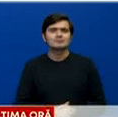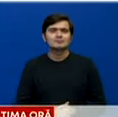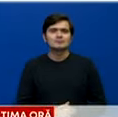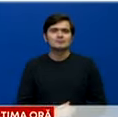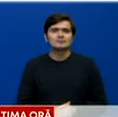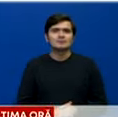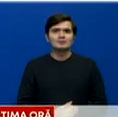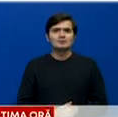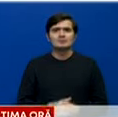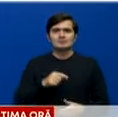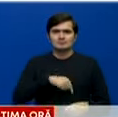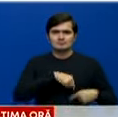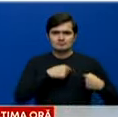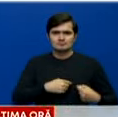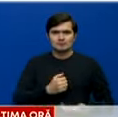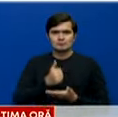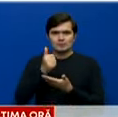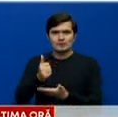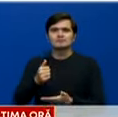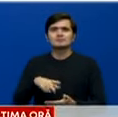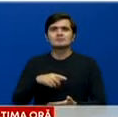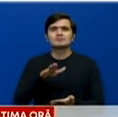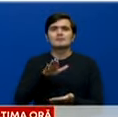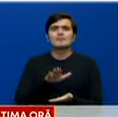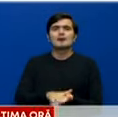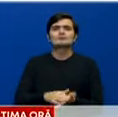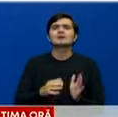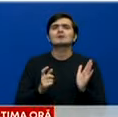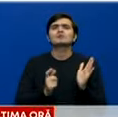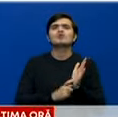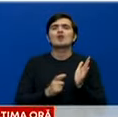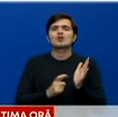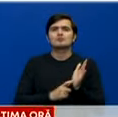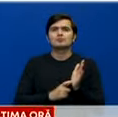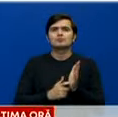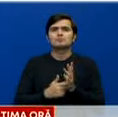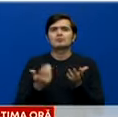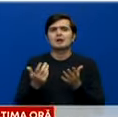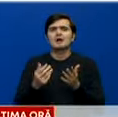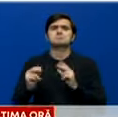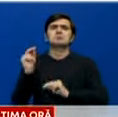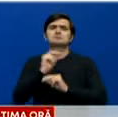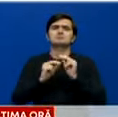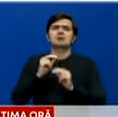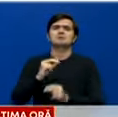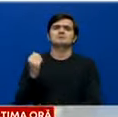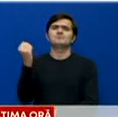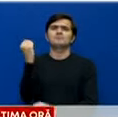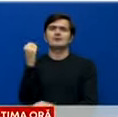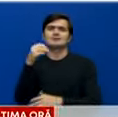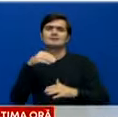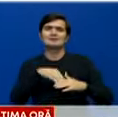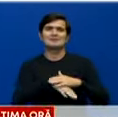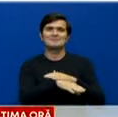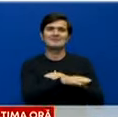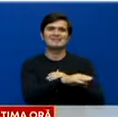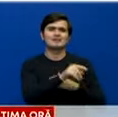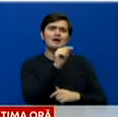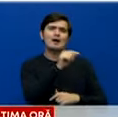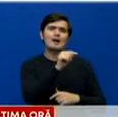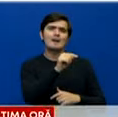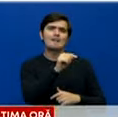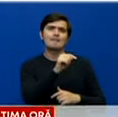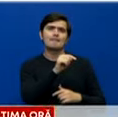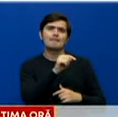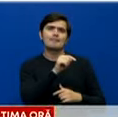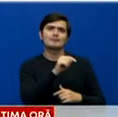Finanțările sunt bazate pe cererile care se trimit de către asociații și fundații către entitățile care